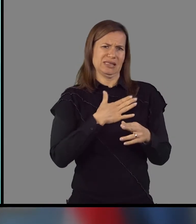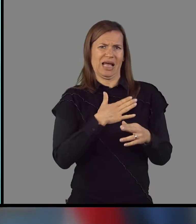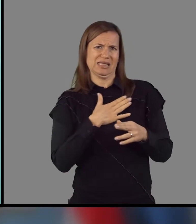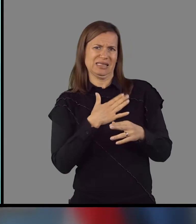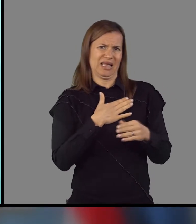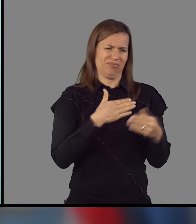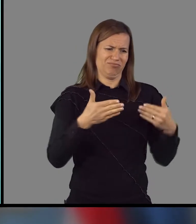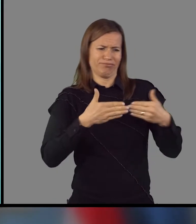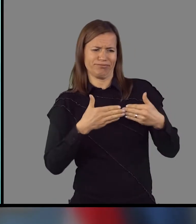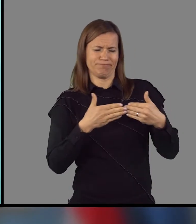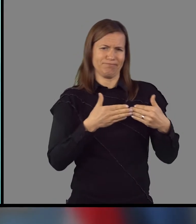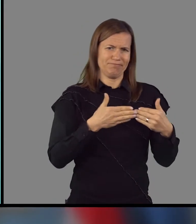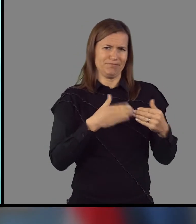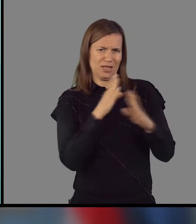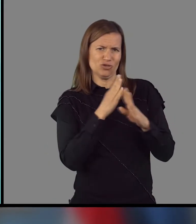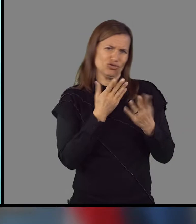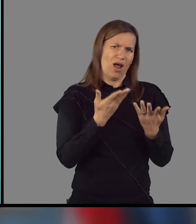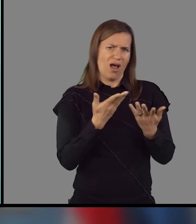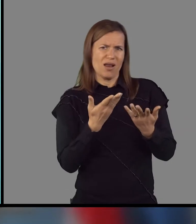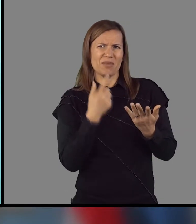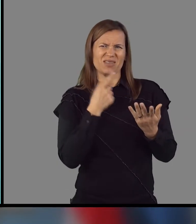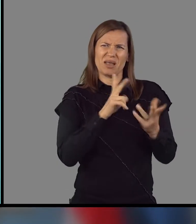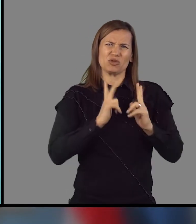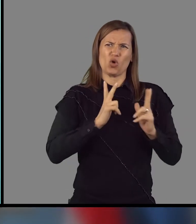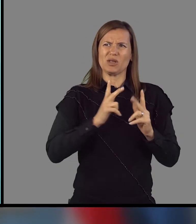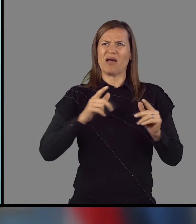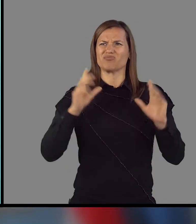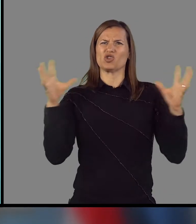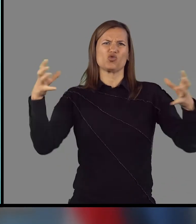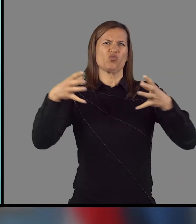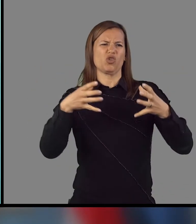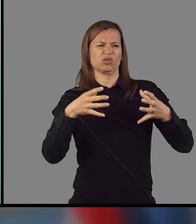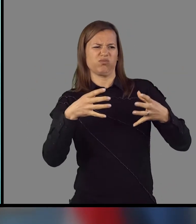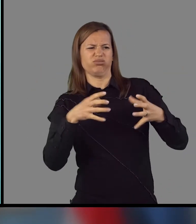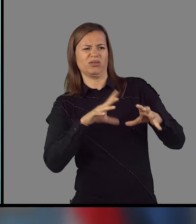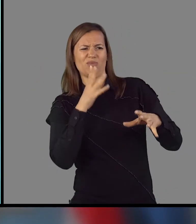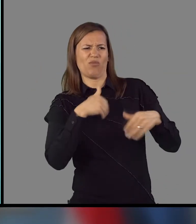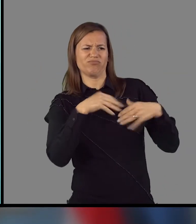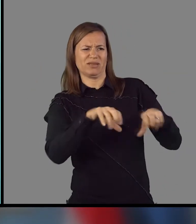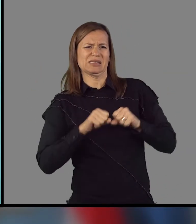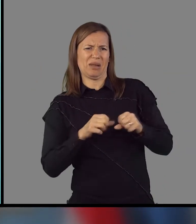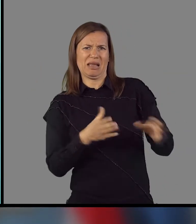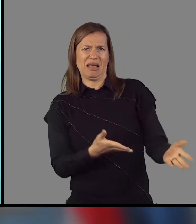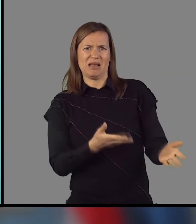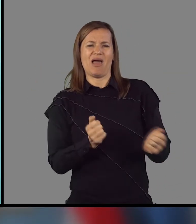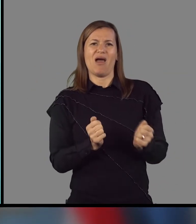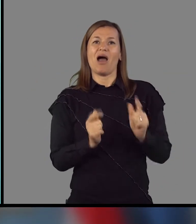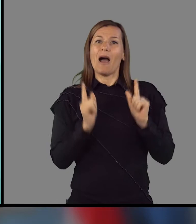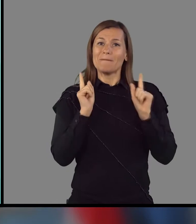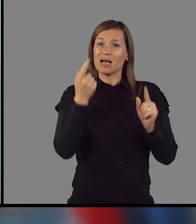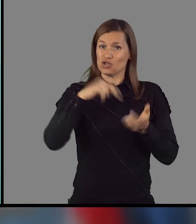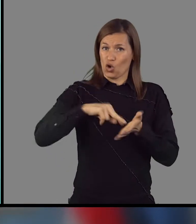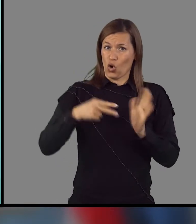držala bolj zase, ker pričakujeta, da jih skupnost ne bo tako z veseljem sprejela. Bi pa rada na tem mestu podala iz